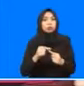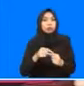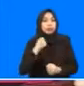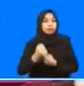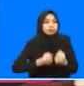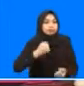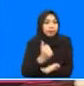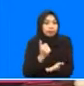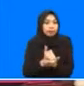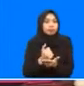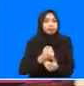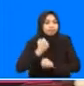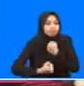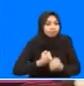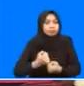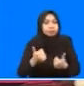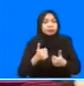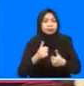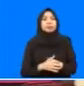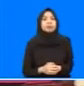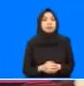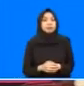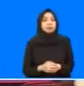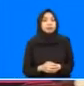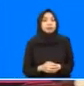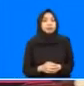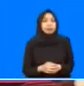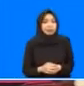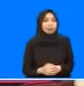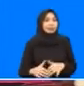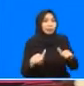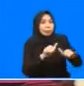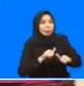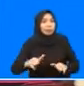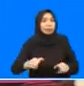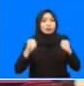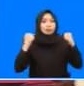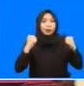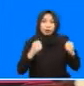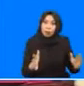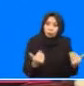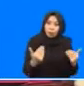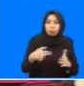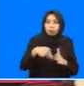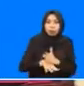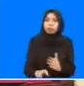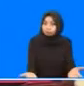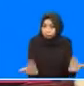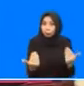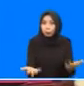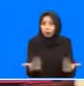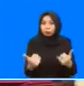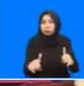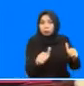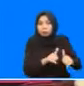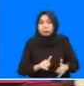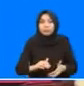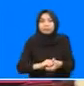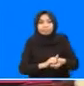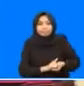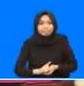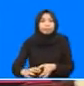actions. Dengan semangat untuk pulih dan bangkit bersama, saya ingin mengajak semuanya untuk menguatkan gotong